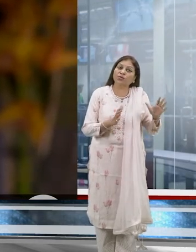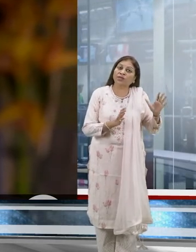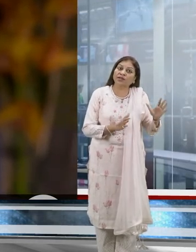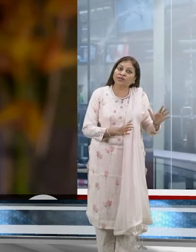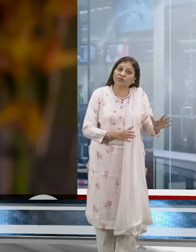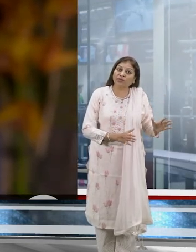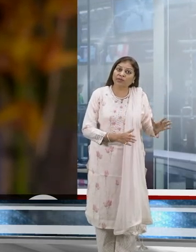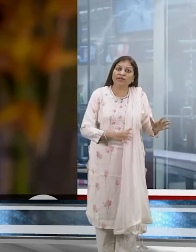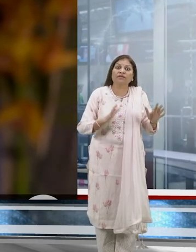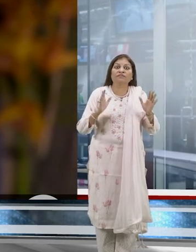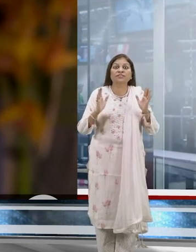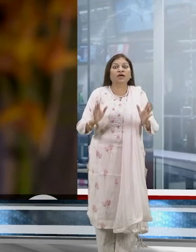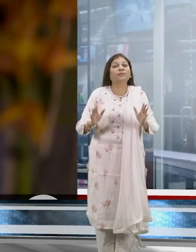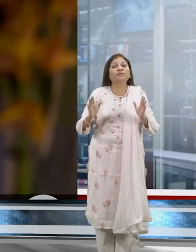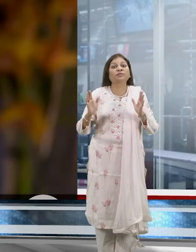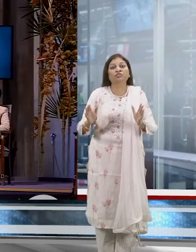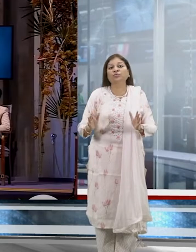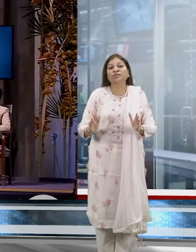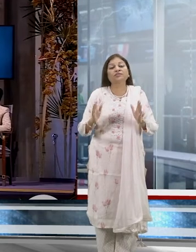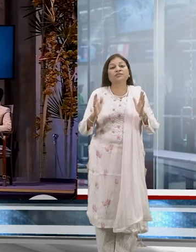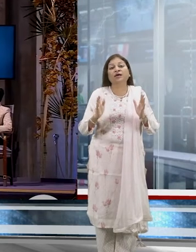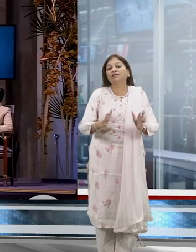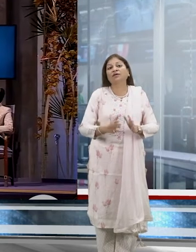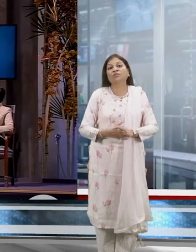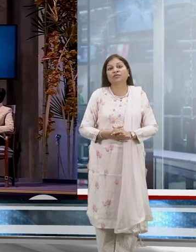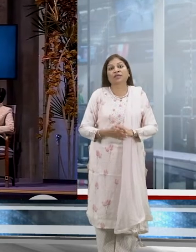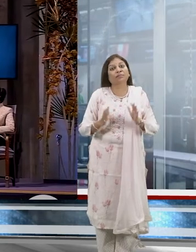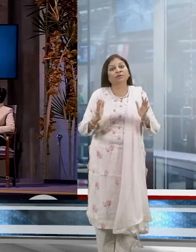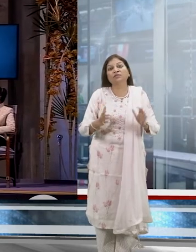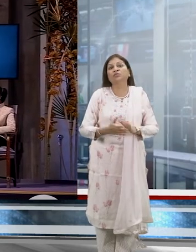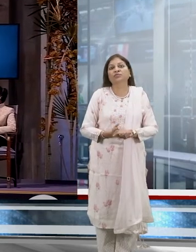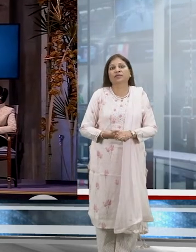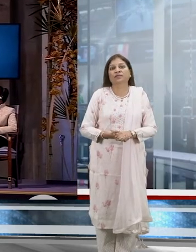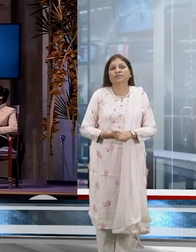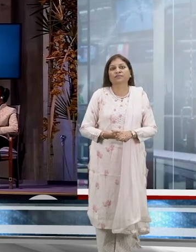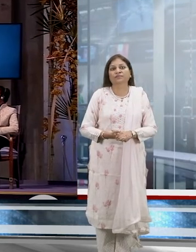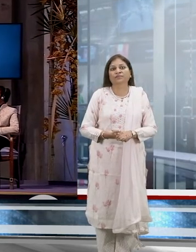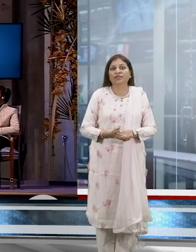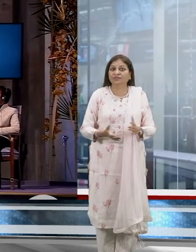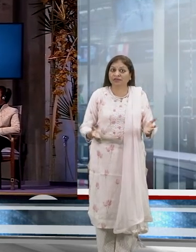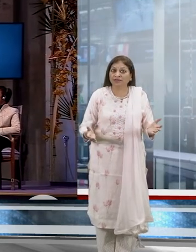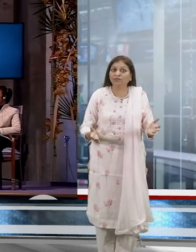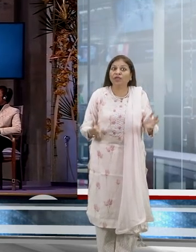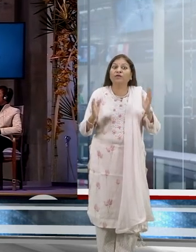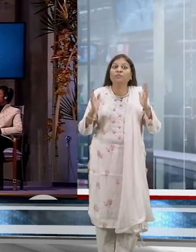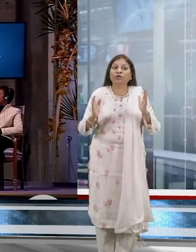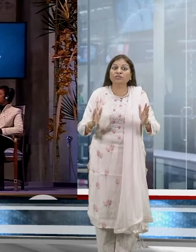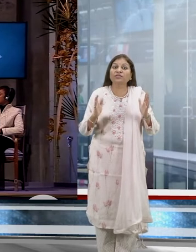जिससे यूक्रेन युद्ध में विस्थापित बच्चों की सहायता हो सके, मदद हो सके। इस